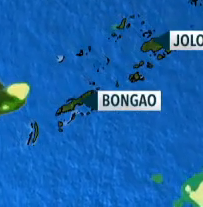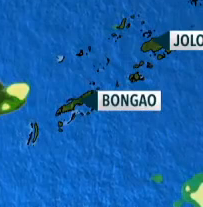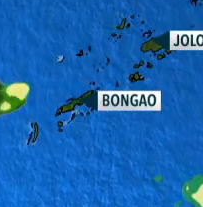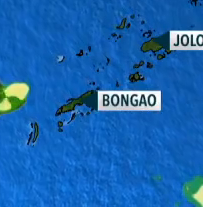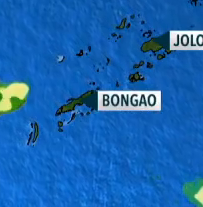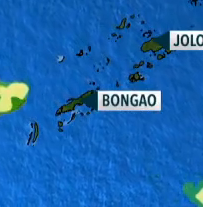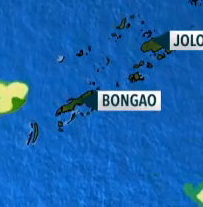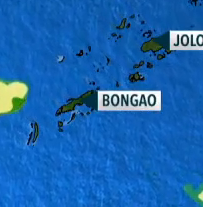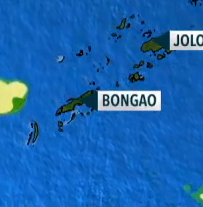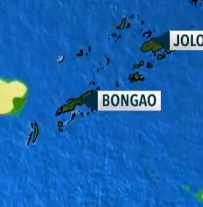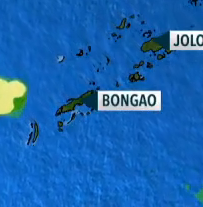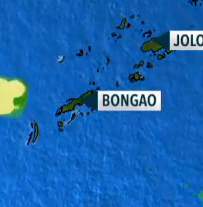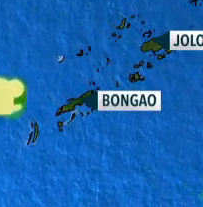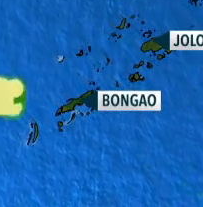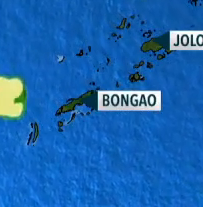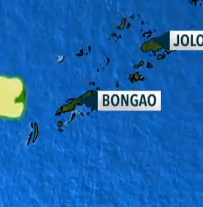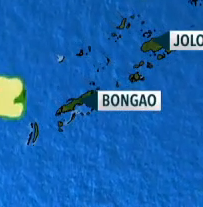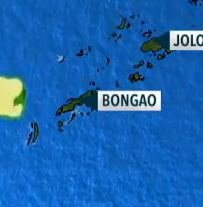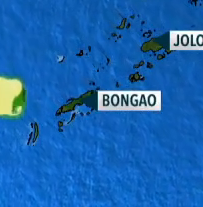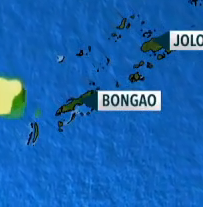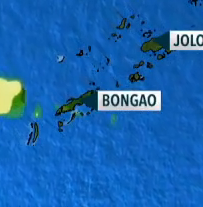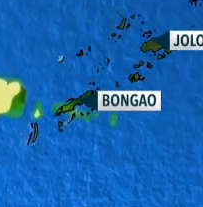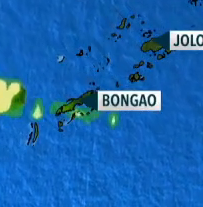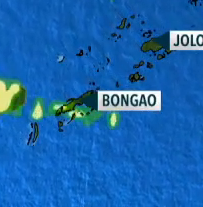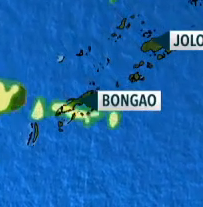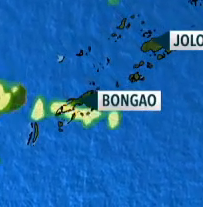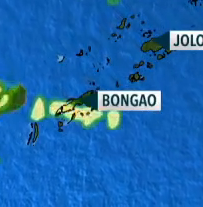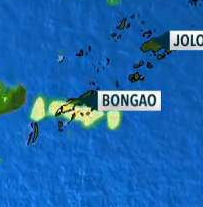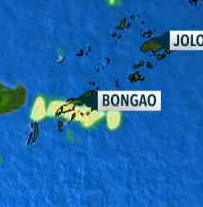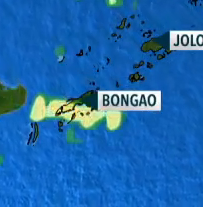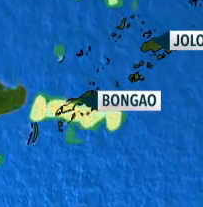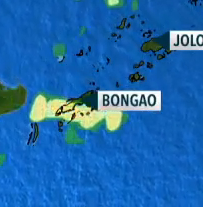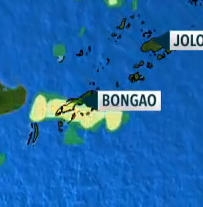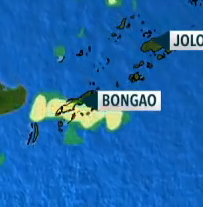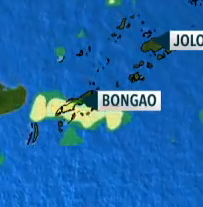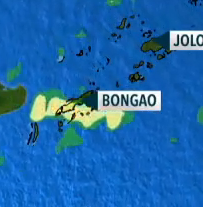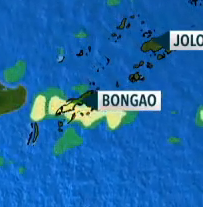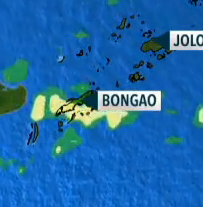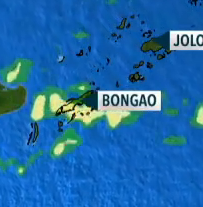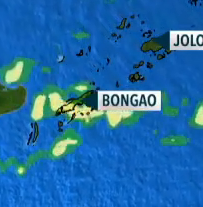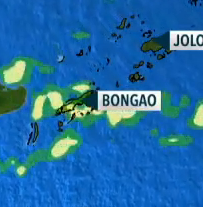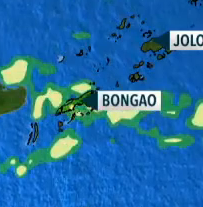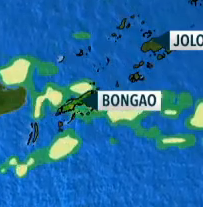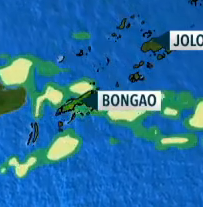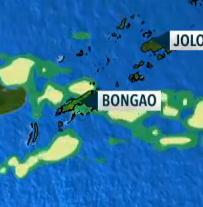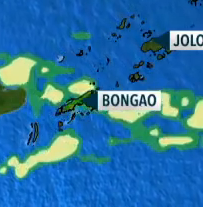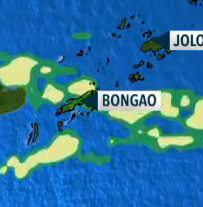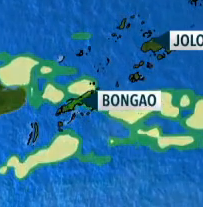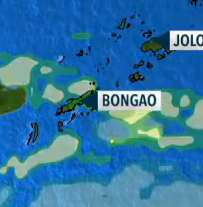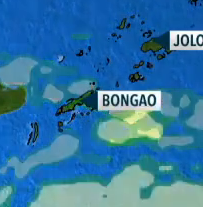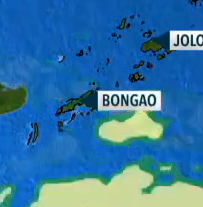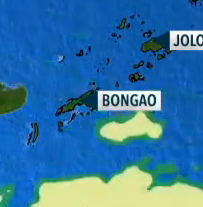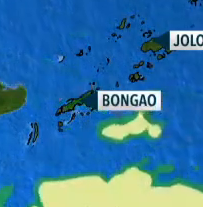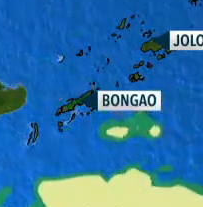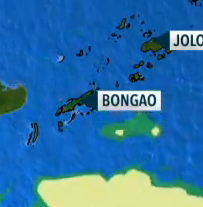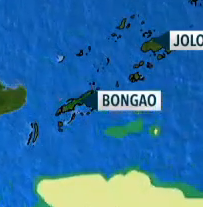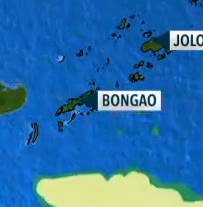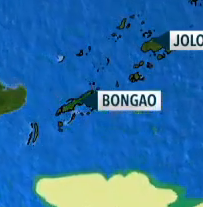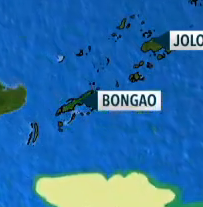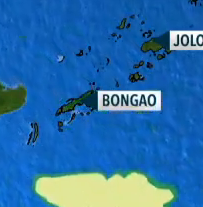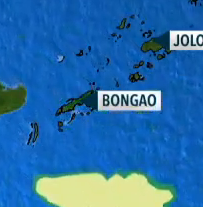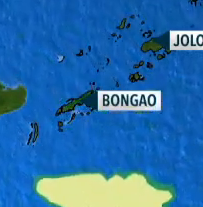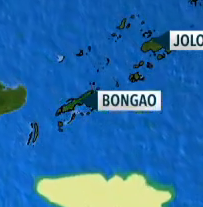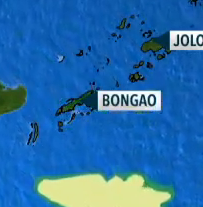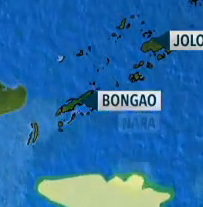Mindanao, at yan ay dahil sa bagyong Agaton. Yung manakikita niyong kulay pula at pink, yan yung mga malalakas na ulan. Kaya maging handa po ha, sa banta ng baha